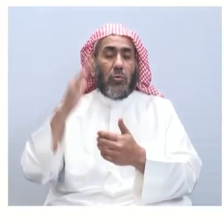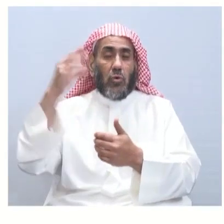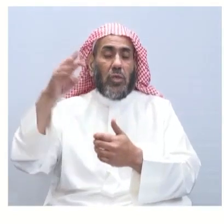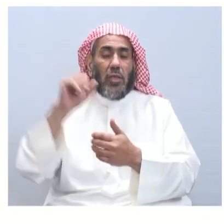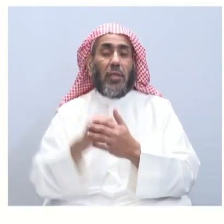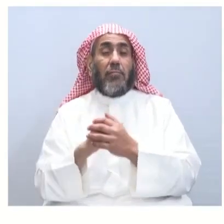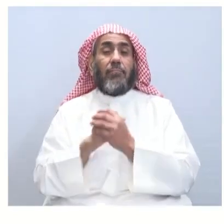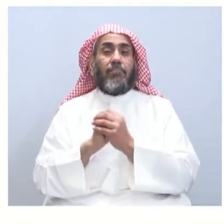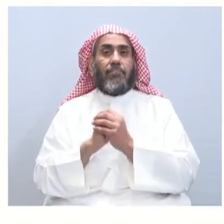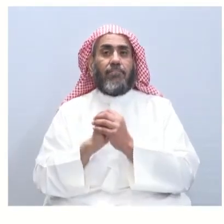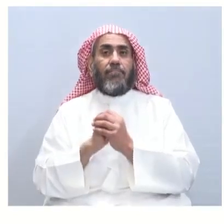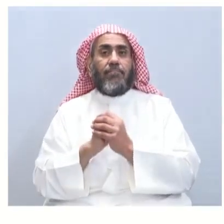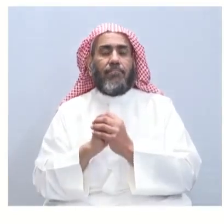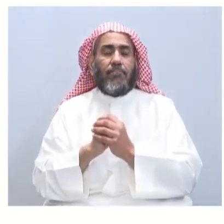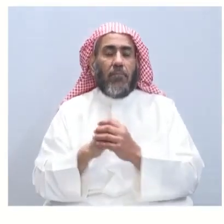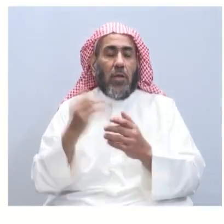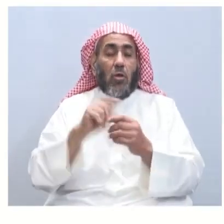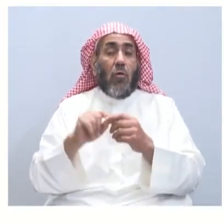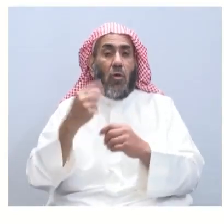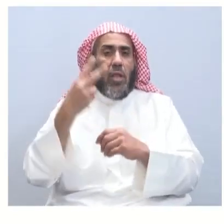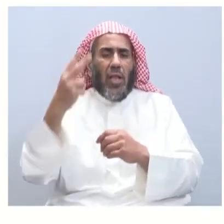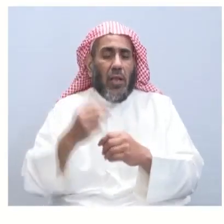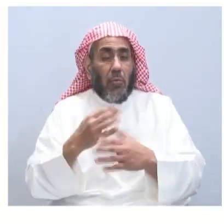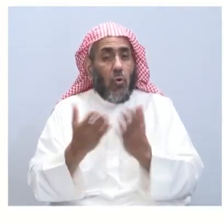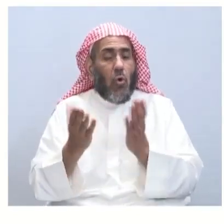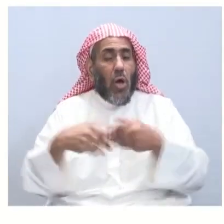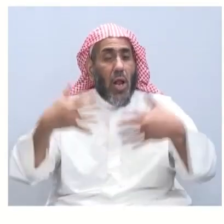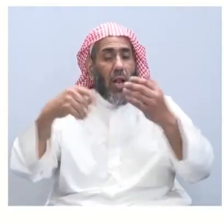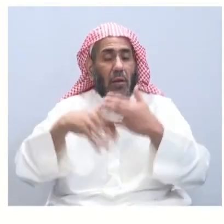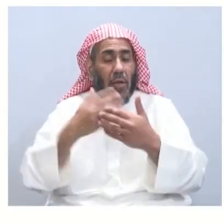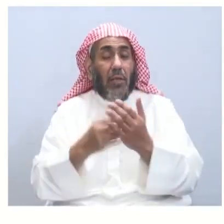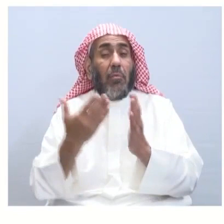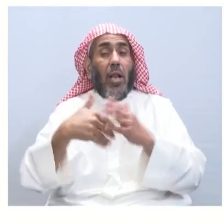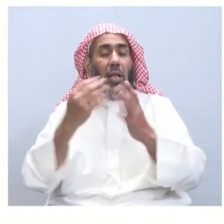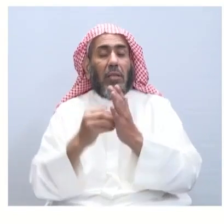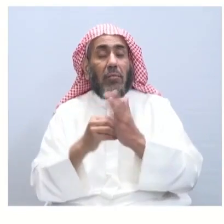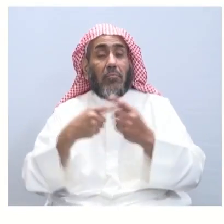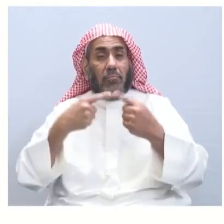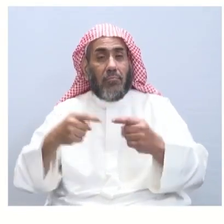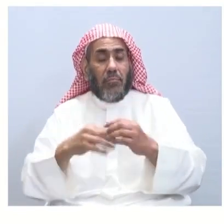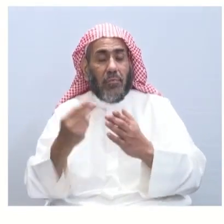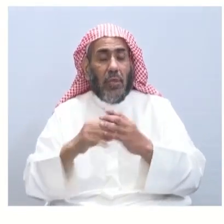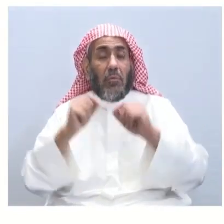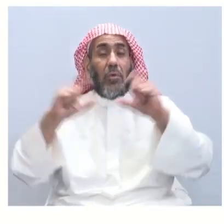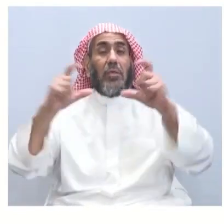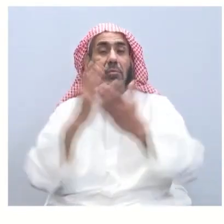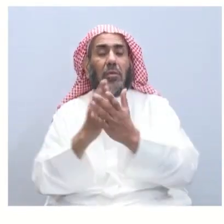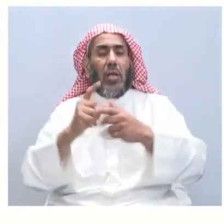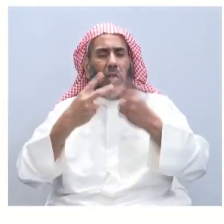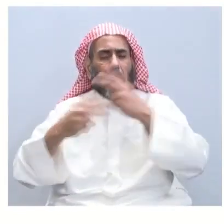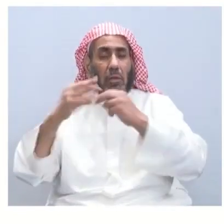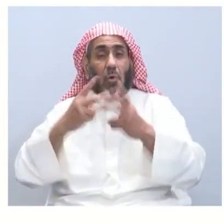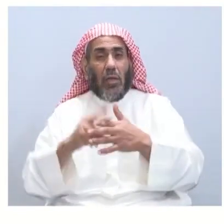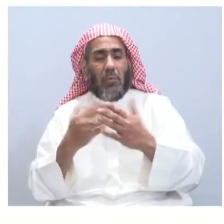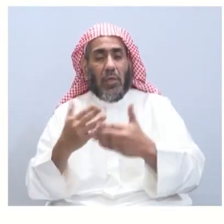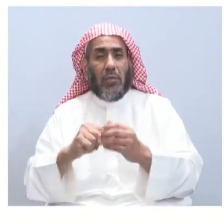القبيشي نحن في الوحده الثانيه الادب الحديث ادب الحديث ما زلنا فيها وحنا قلنا الكتاب ينقسم الى قسمين ادب قديم وادب